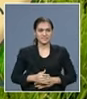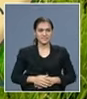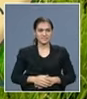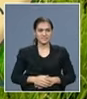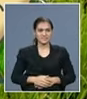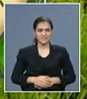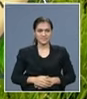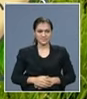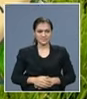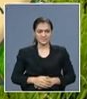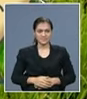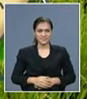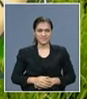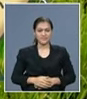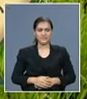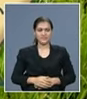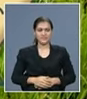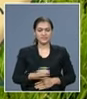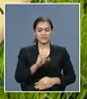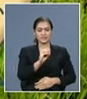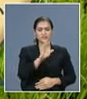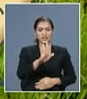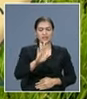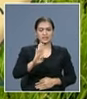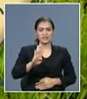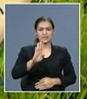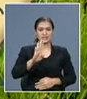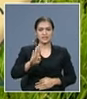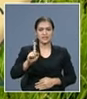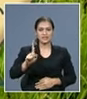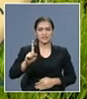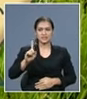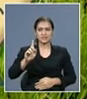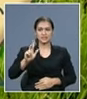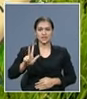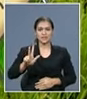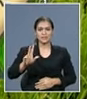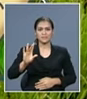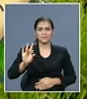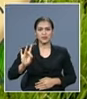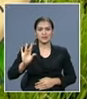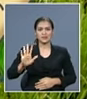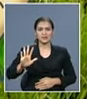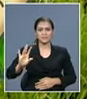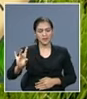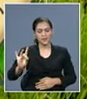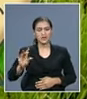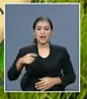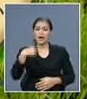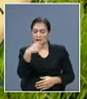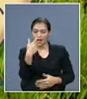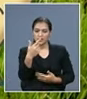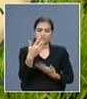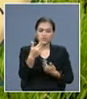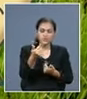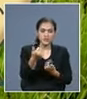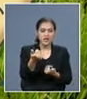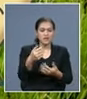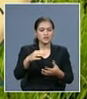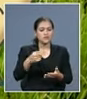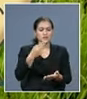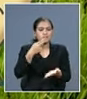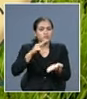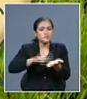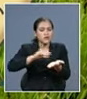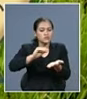ธกสจังหวัดพะเยา 054 413858ถ้าใครสะดวกสามารถสั่งซื้อได้ที่ทำการปรษณีย์ไทย